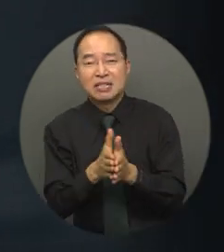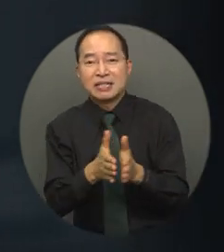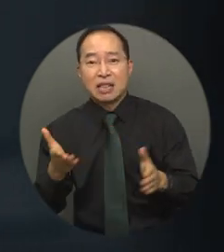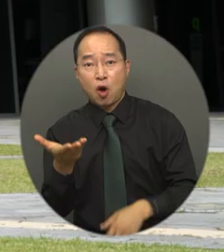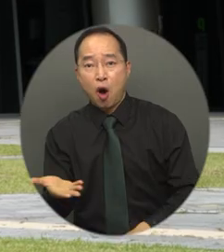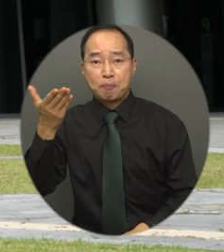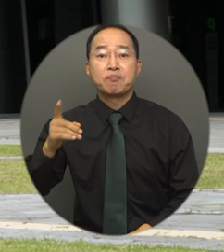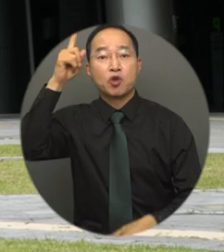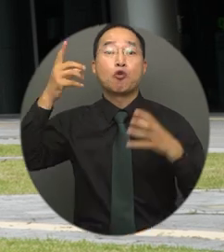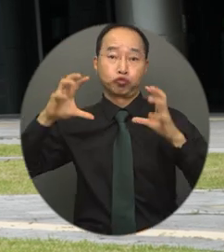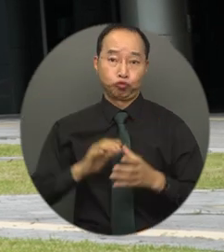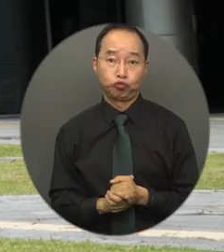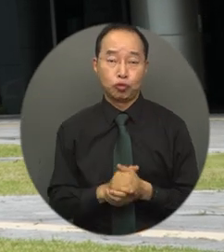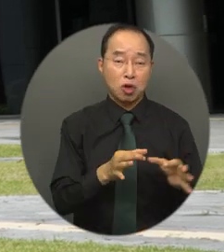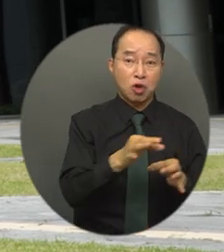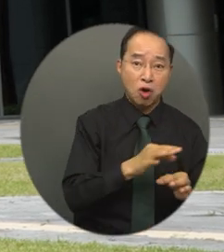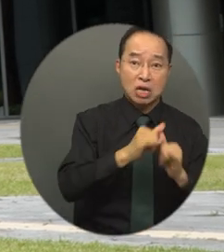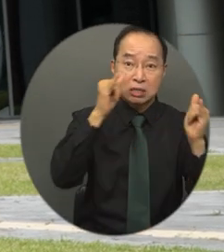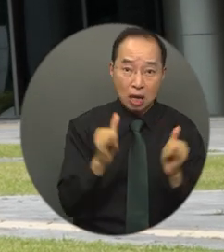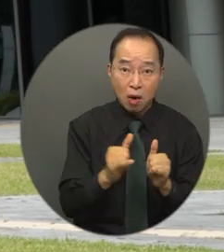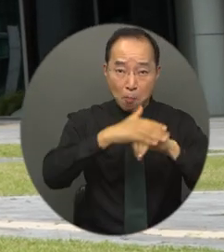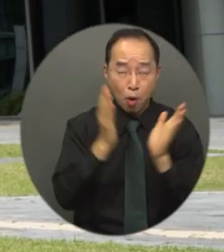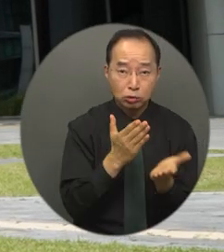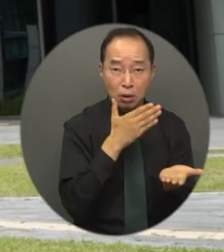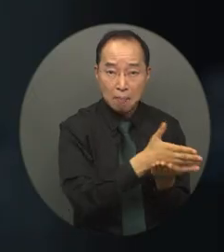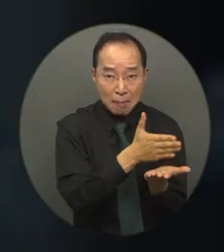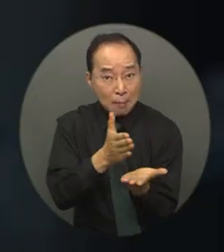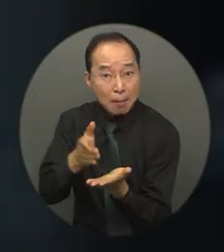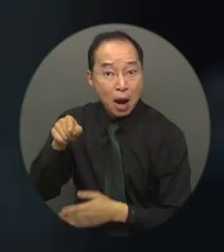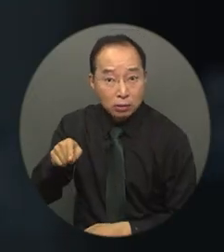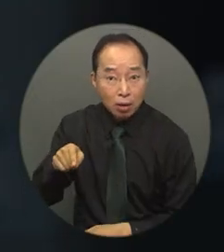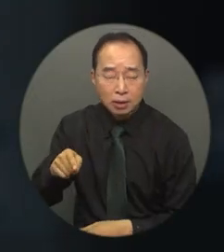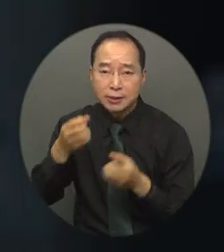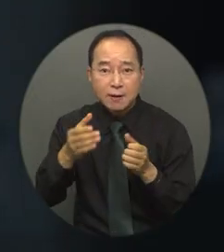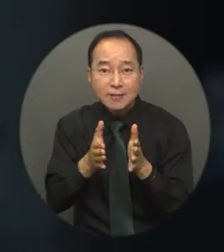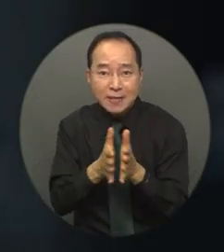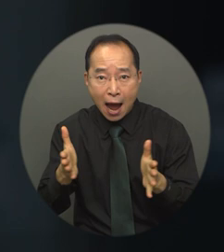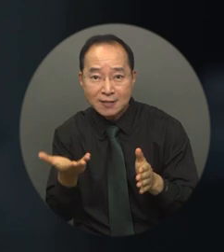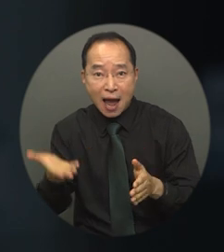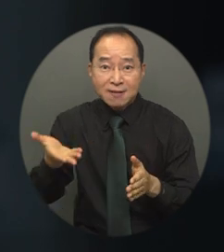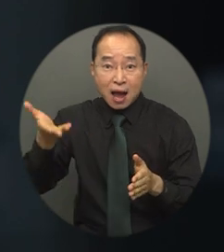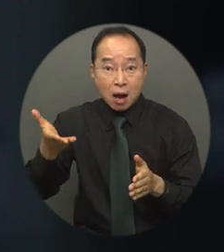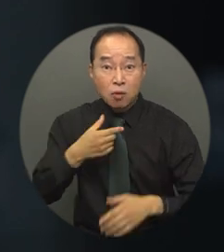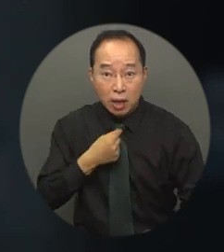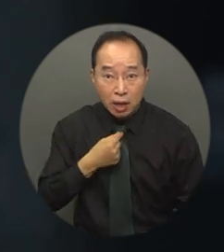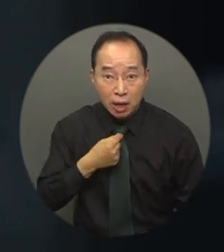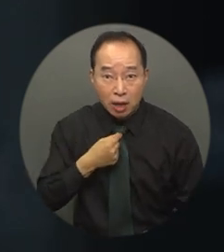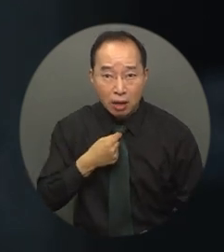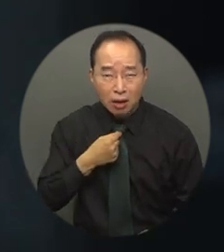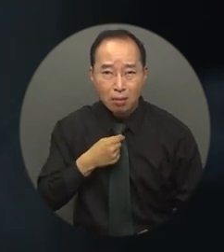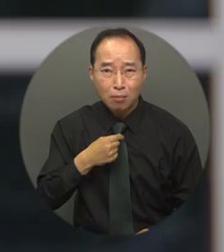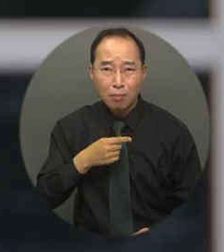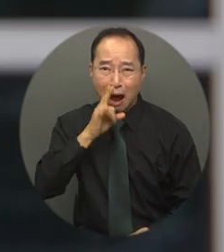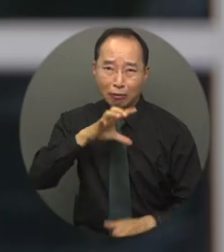천국입니다. 경제, 사회 모든 부문에서 스타트업이 활발하게 일어나려면 규제가 없어져야